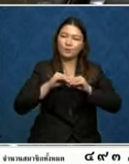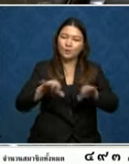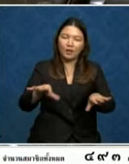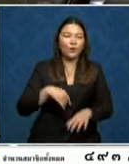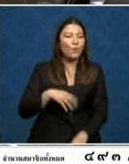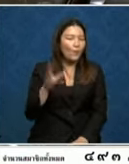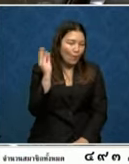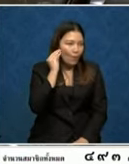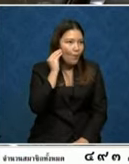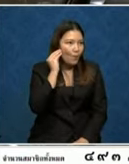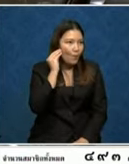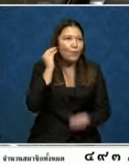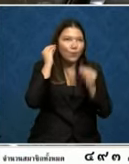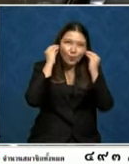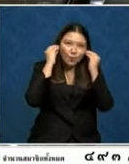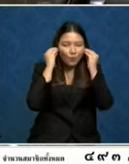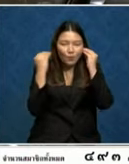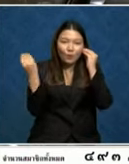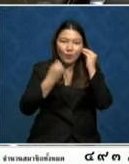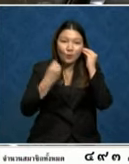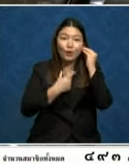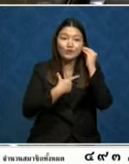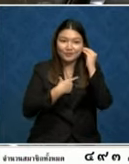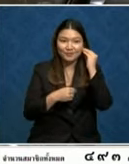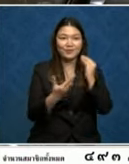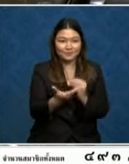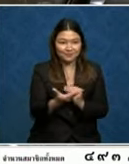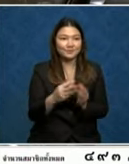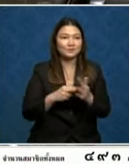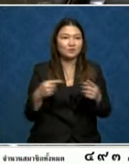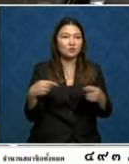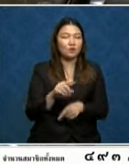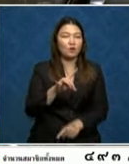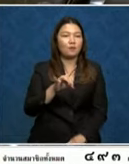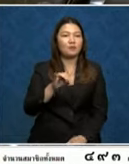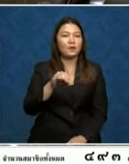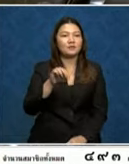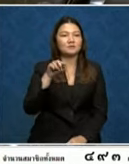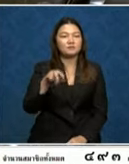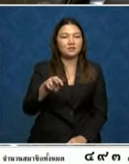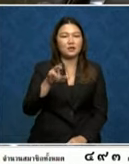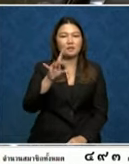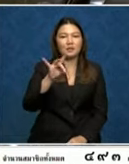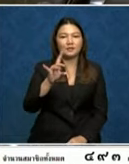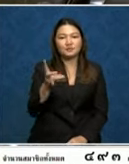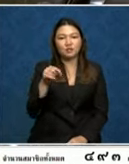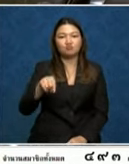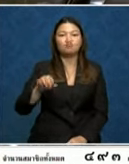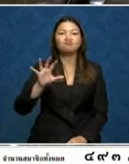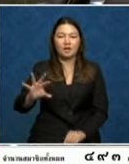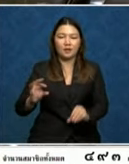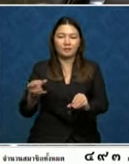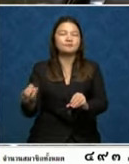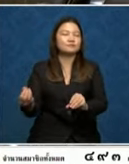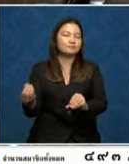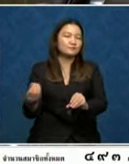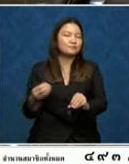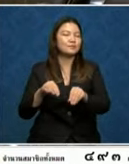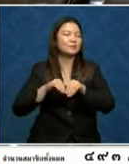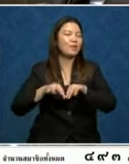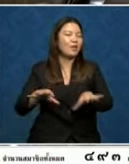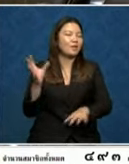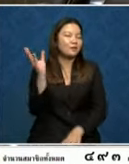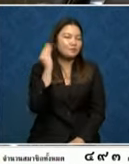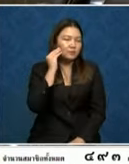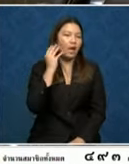่ท่านพระดอนปดสนาทรากูลที่ท่านดูแรกทยุสภาเครื่อน 87.5 เมอเช้าก็เห็นประเด็ว่าวันนี้พี่น้อง ขอรจ